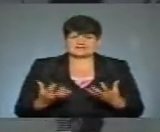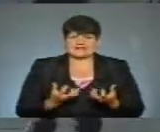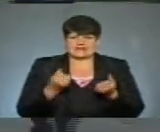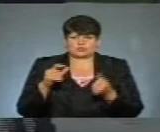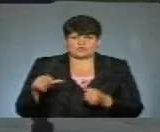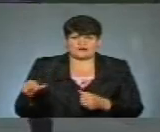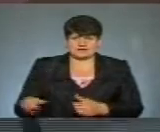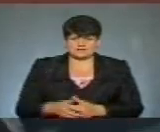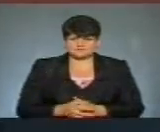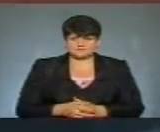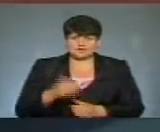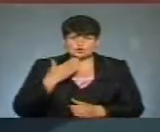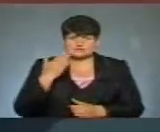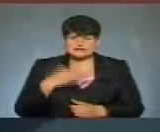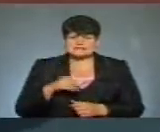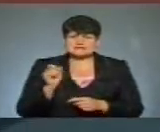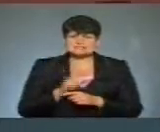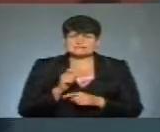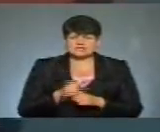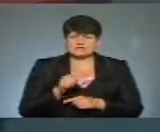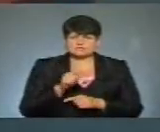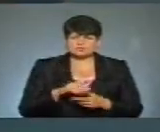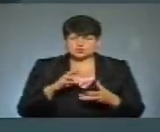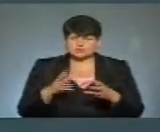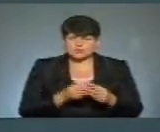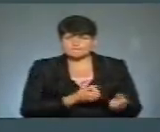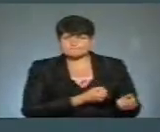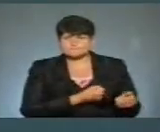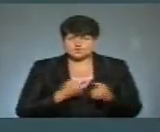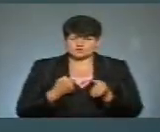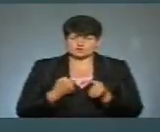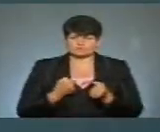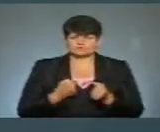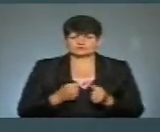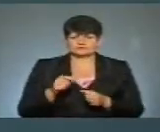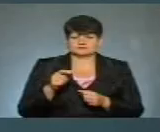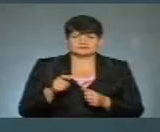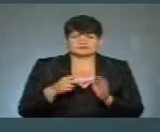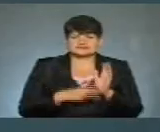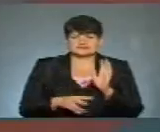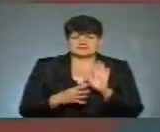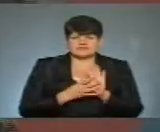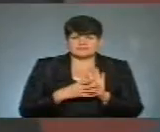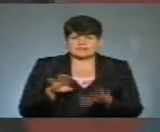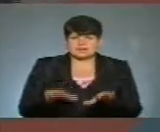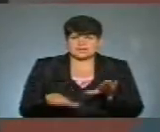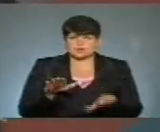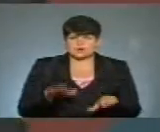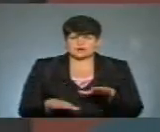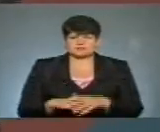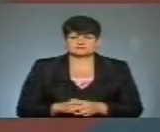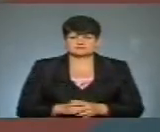рятувальники. Останнє завдання у цьому комплексі – протягнути манекен вагою 79 кілограмів.